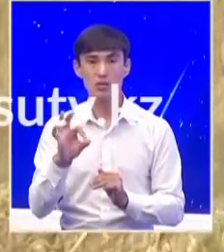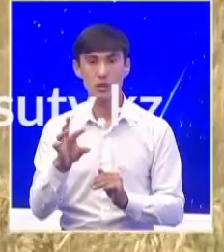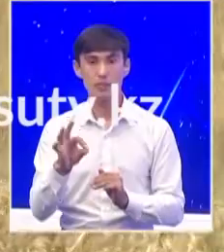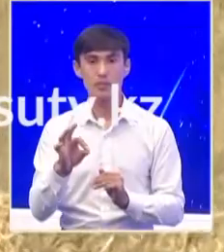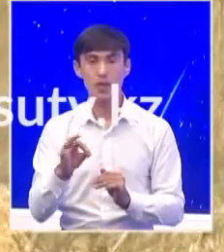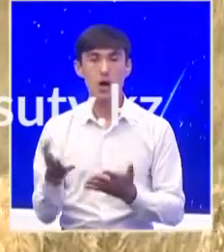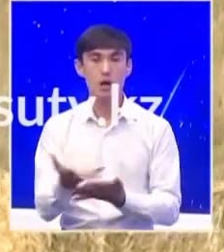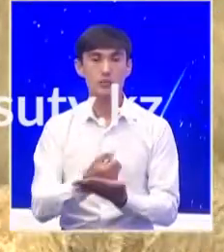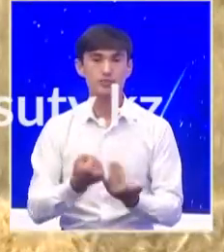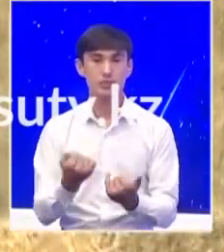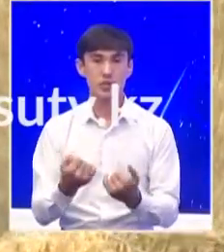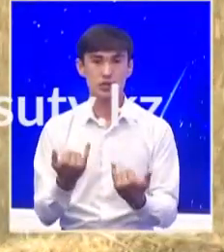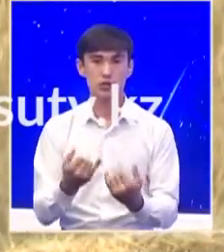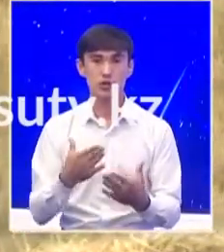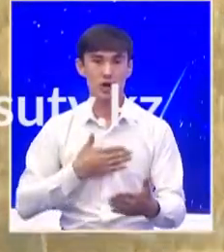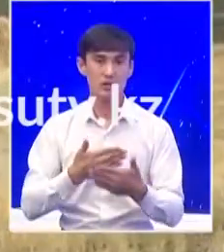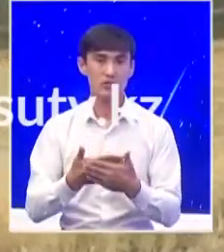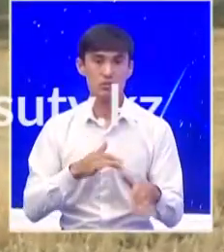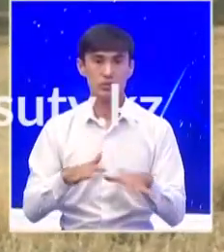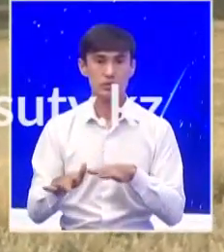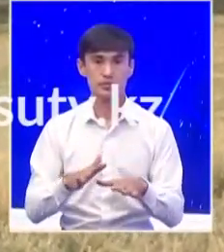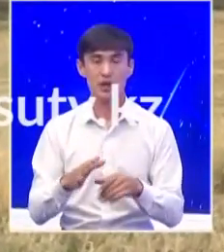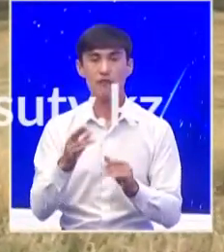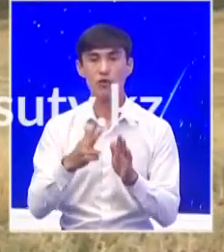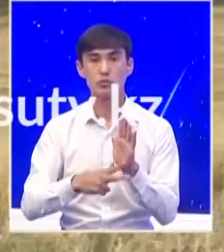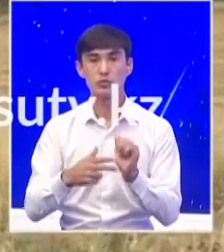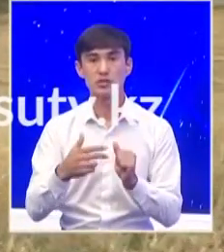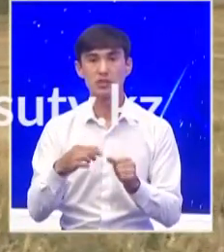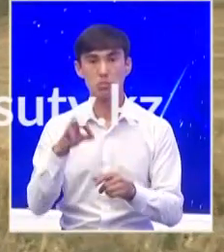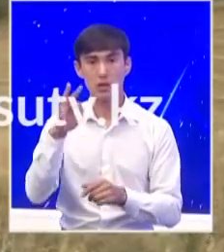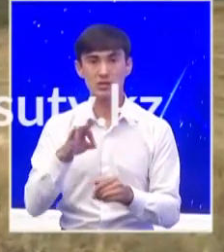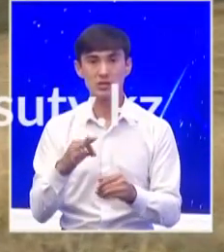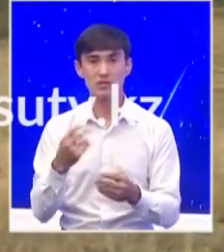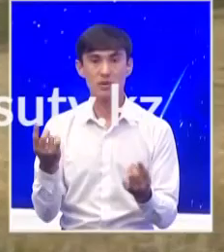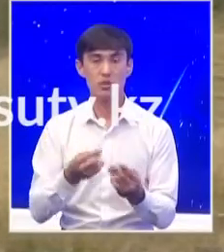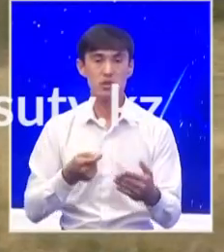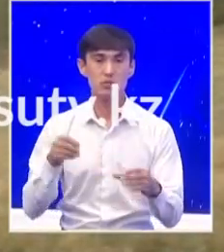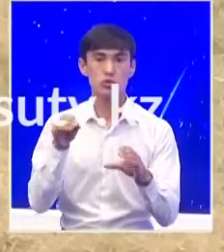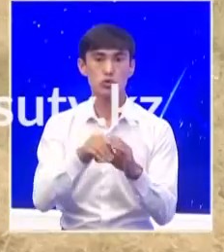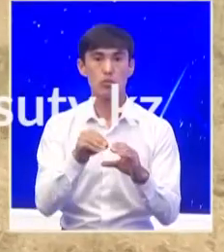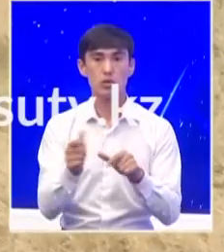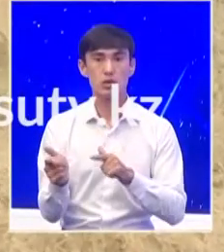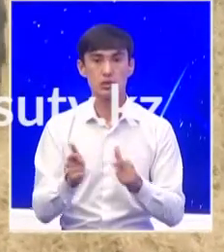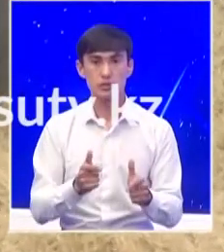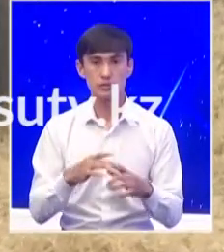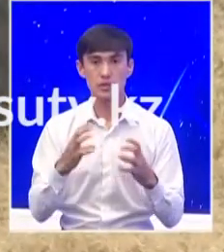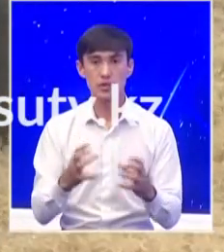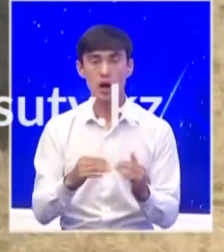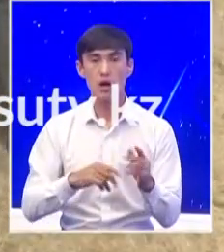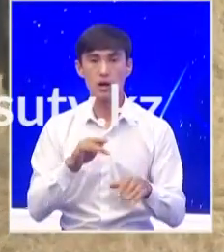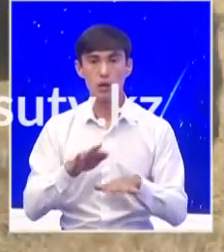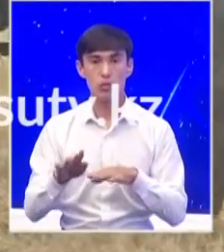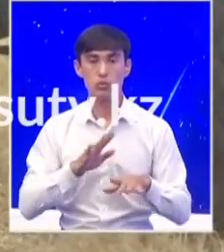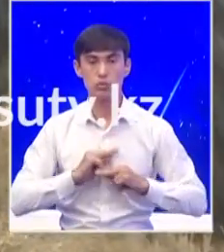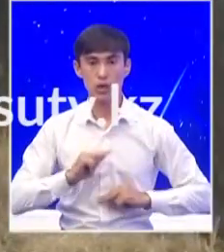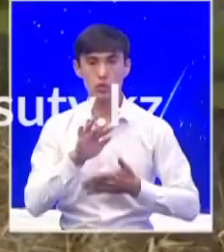урожая, но и сенокос. На сегодняшний день порядка 80% необходимого объема кормов уже собраны. Работа будет продолжена до начала октября.